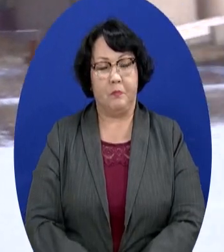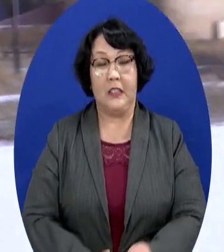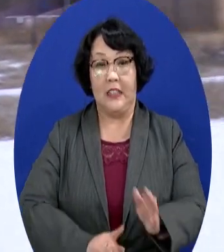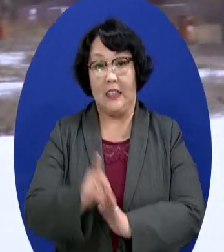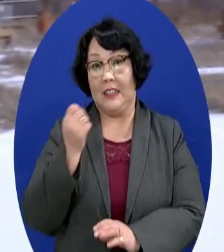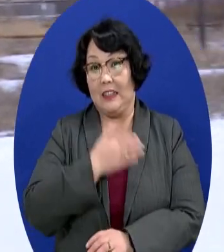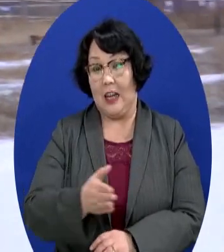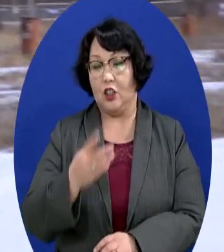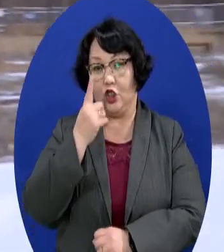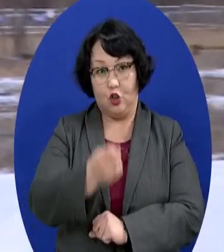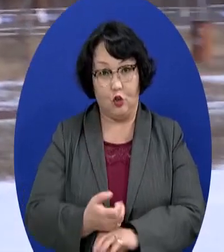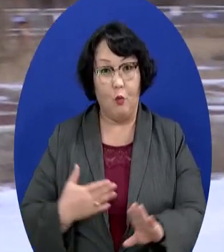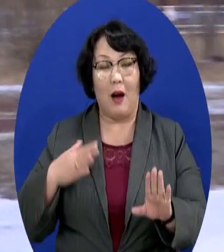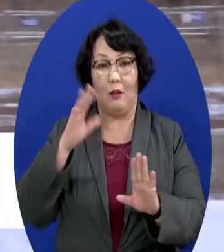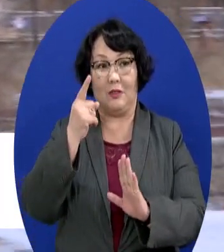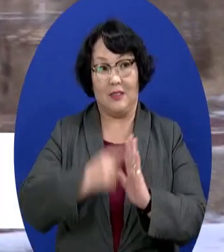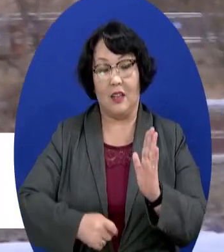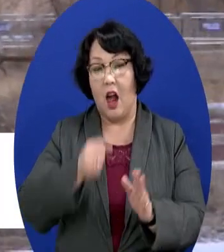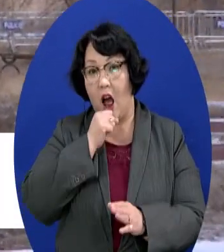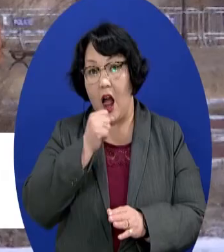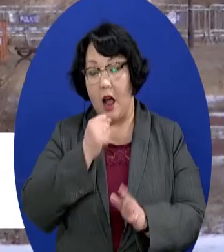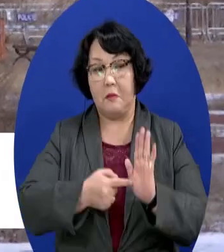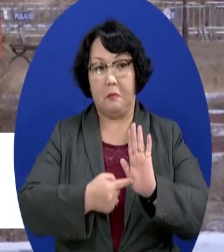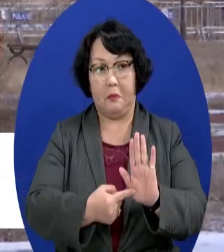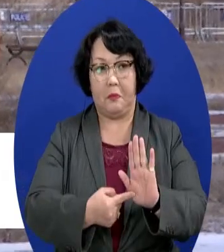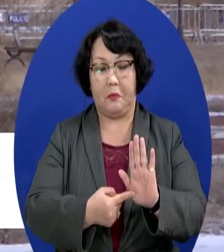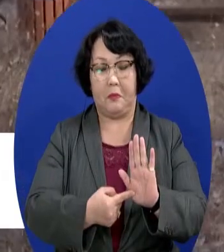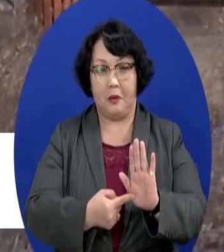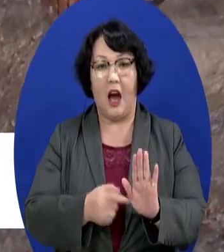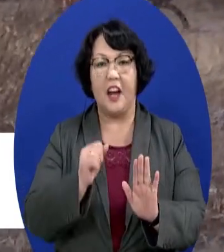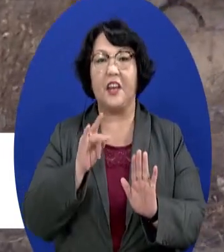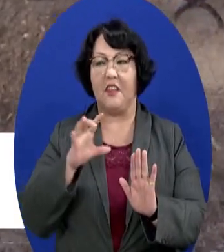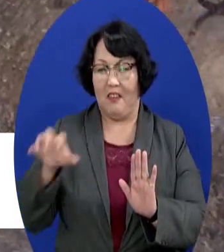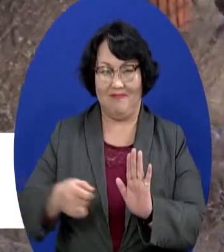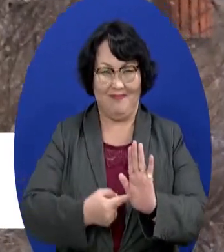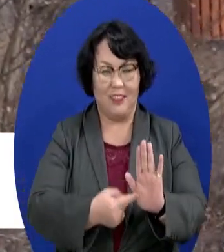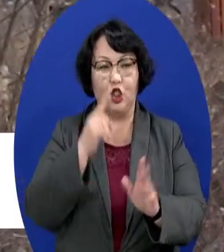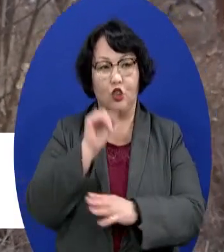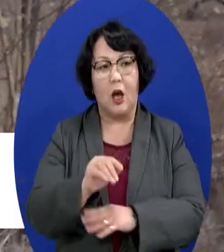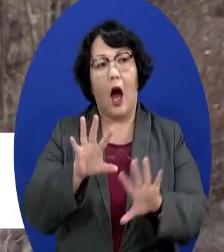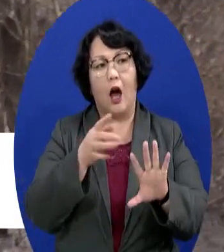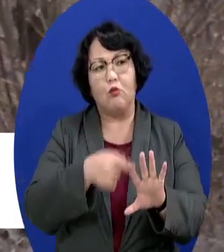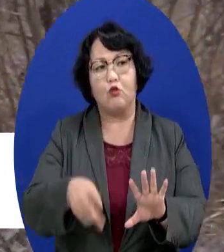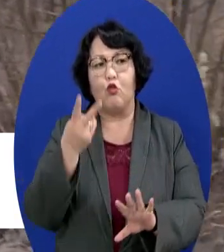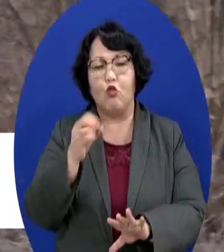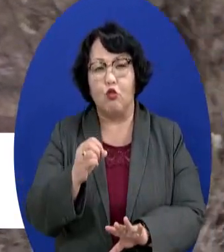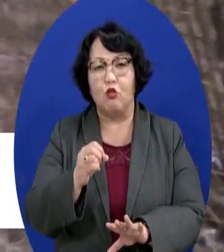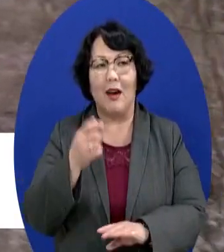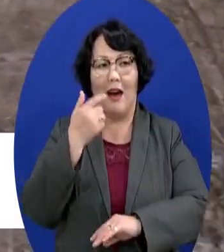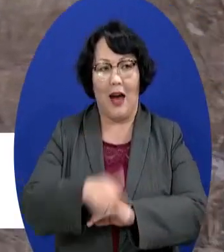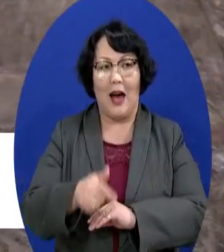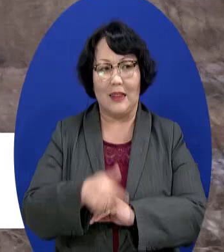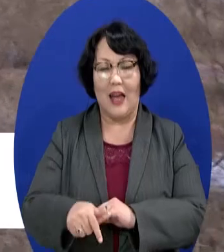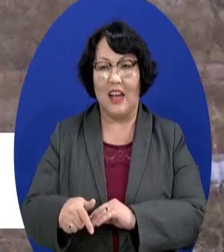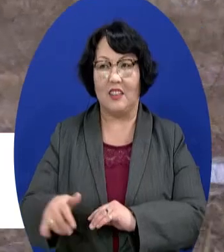Эхлээд та бүхэнд өнгөрсөн оны 11-р сард бэлтгэж байсан сурвалжийг архивас үзүүлээ. Тухайн үед өдөртөө 10-аас 20 тохиолдол нэмэгдэж, ихэнх нь гаднаас